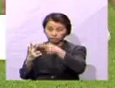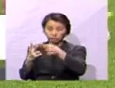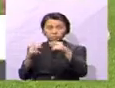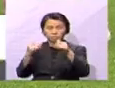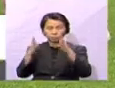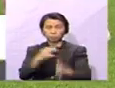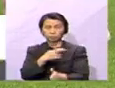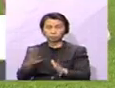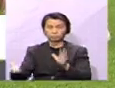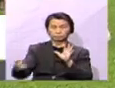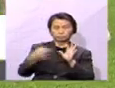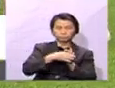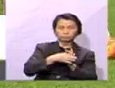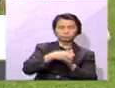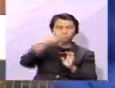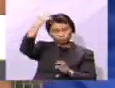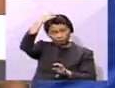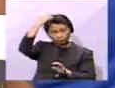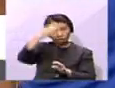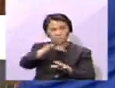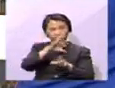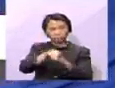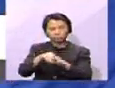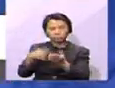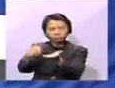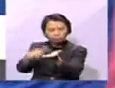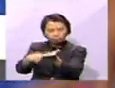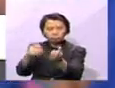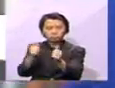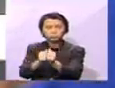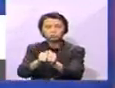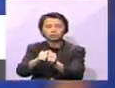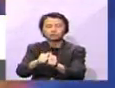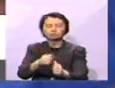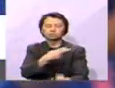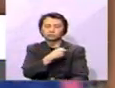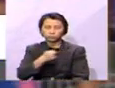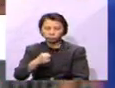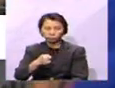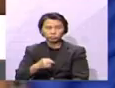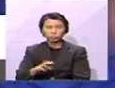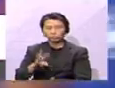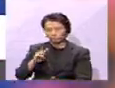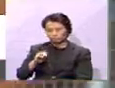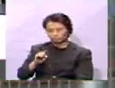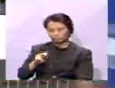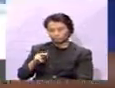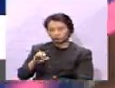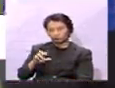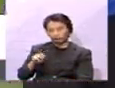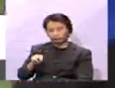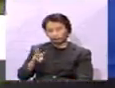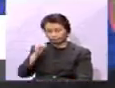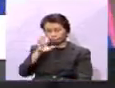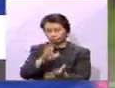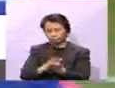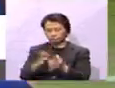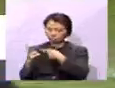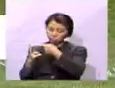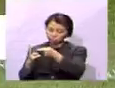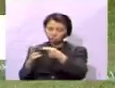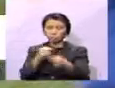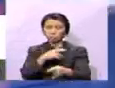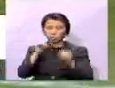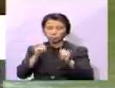berkenaan bersama Selangor ini termasuk melakukan rundingan bersama PSSI madiam juga yakin ketiga-tiga pemain berkenaan